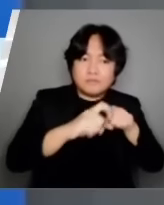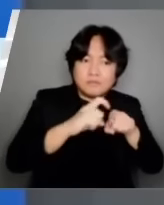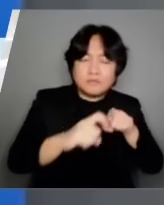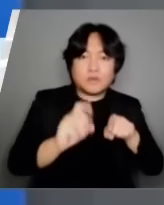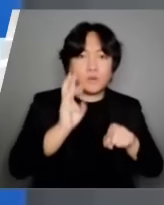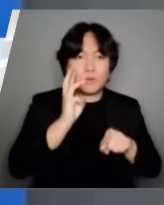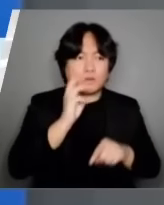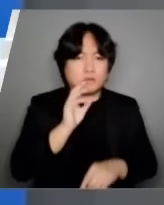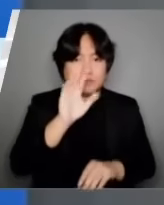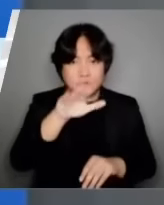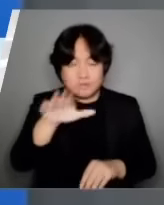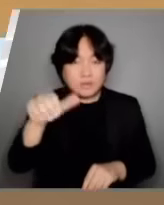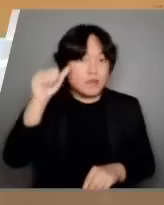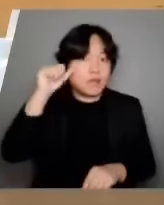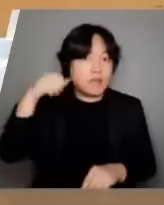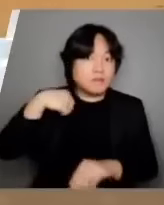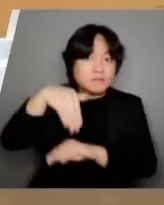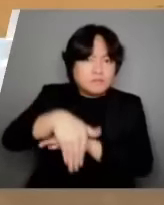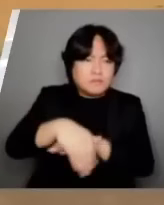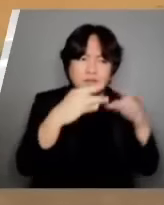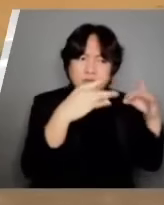ng KOJC compound.